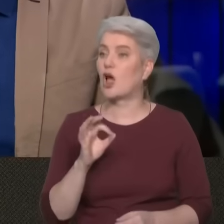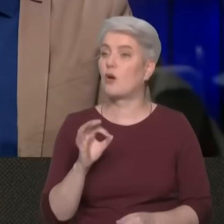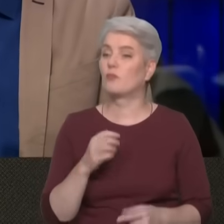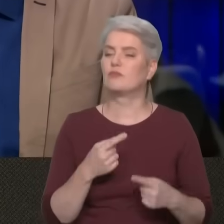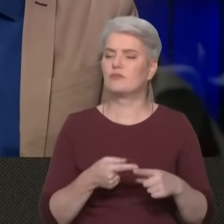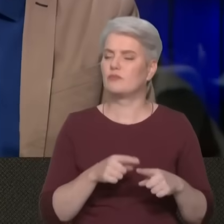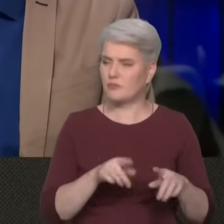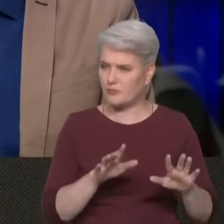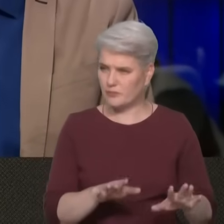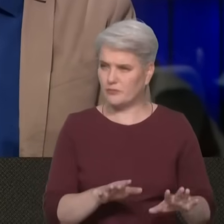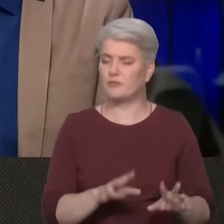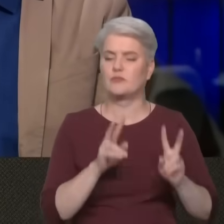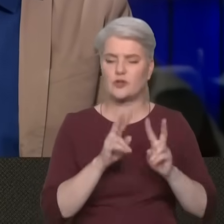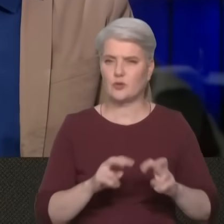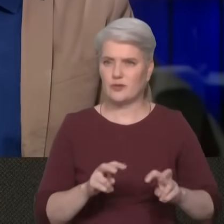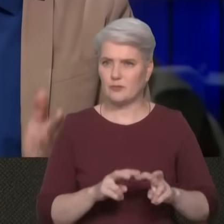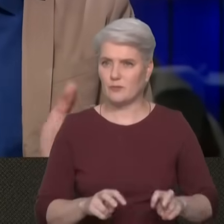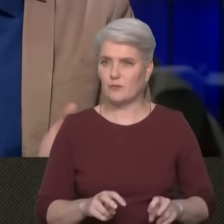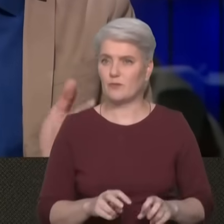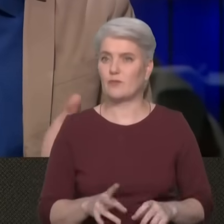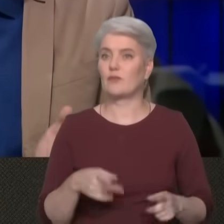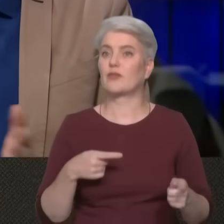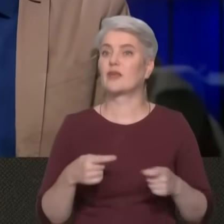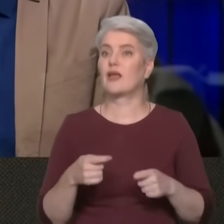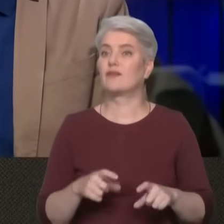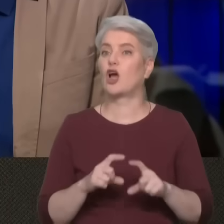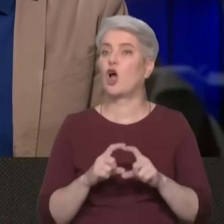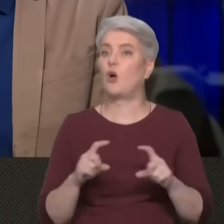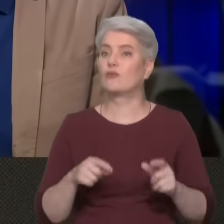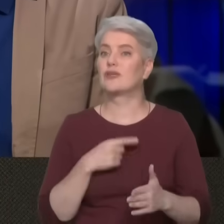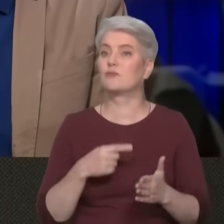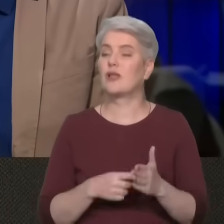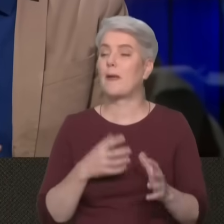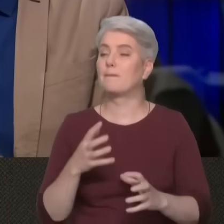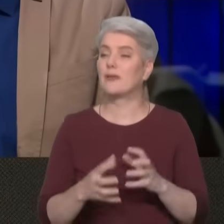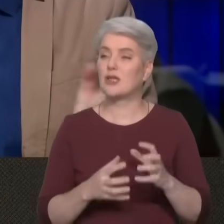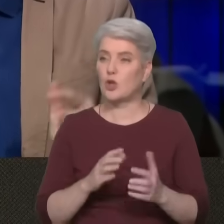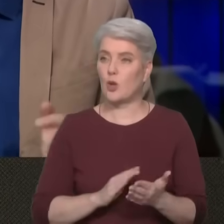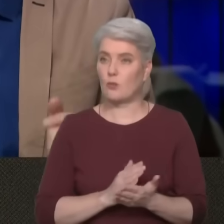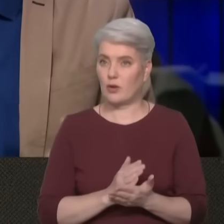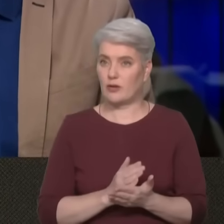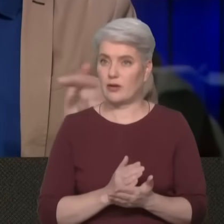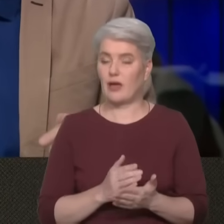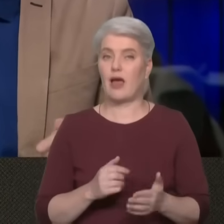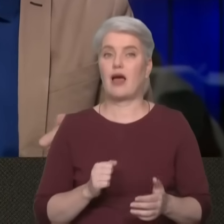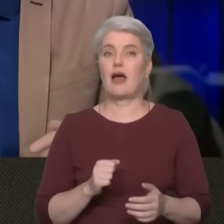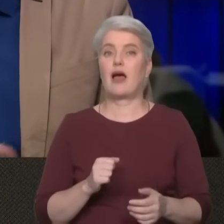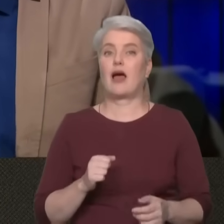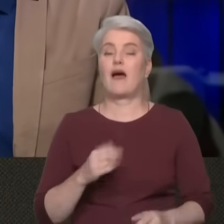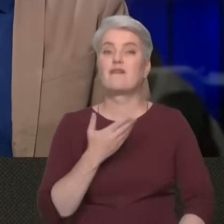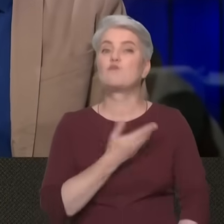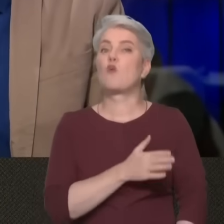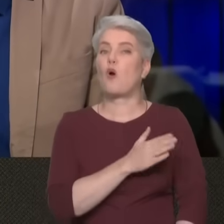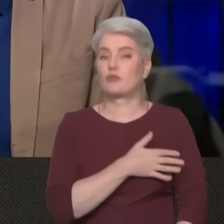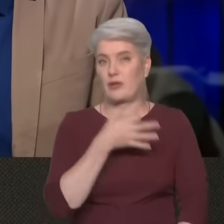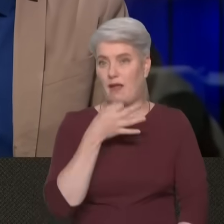цим, сподіваюсь, розібралися трохи. Керівник Офісу з питань міжнародної політики в адміністрації президента Польщі Марчін Пшидач